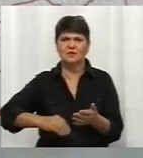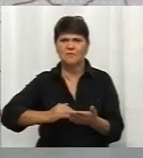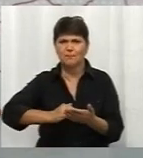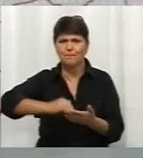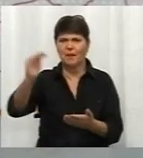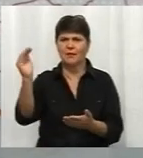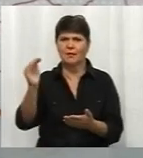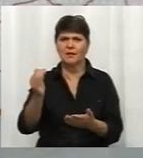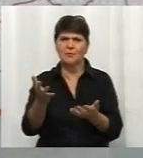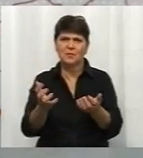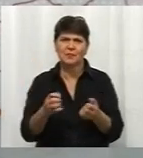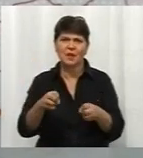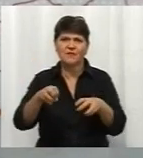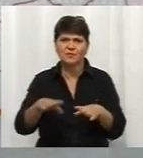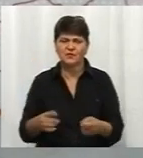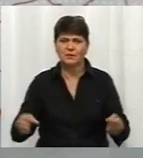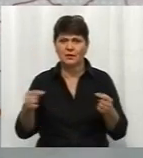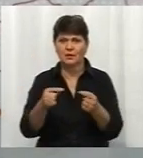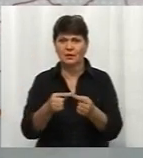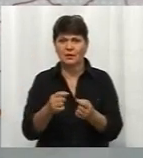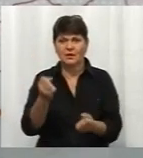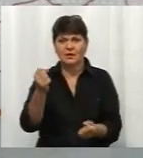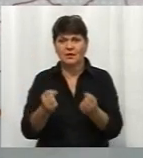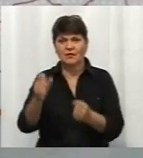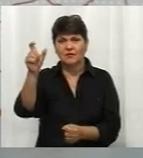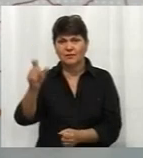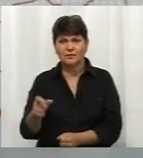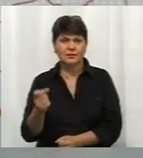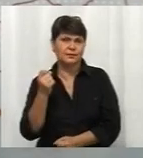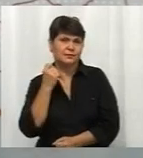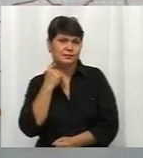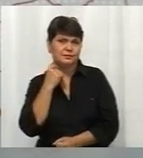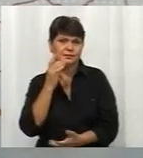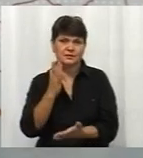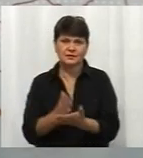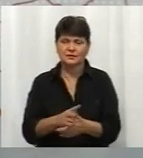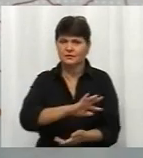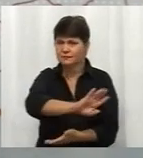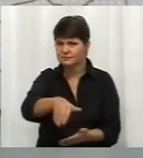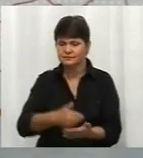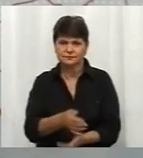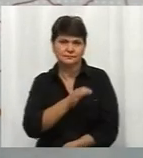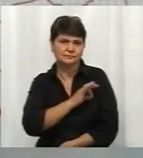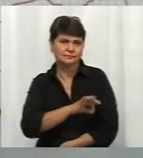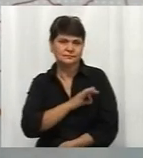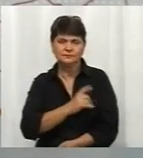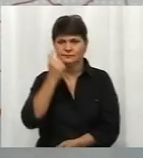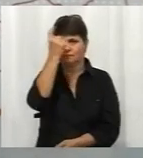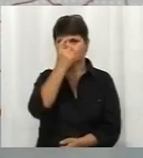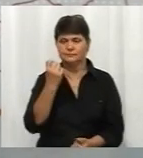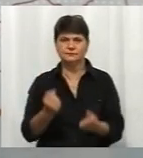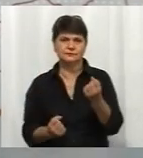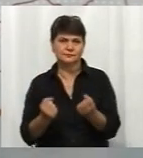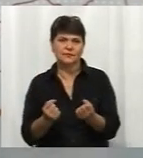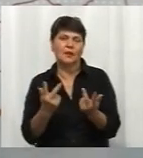рішення. У нас водії, як вживали алкогольні напої за кермом, так і вживають, керують транспортним засобом в стані сп'яніння, керують.